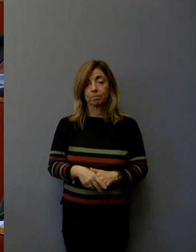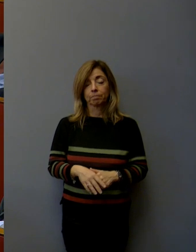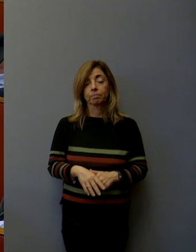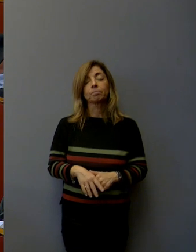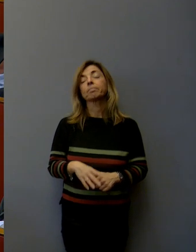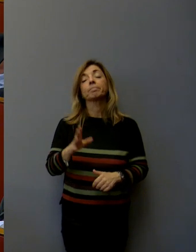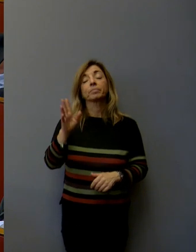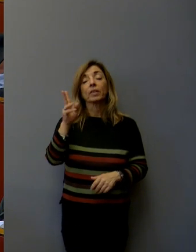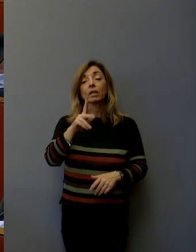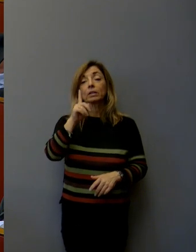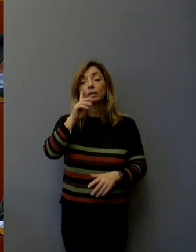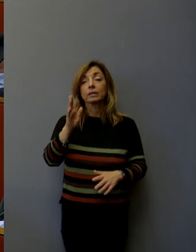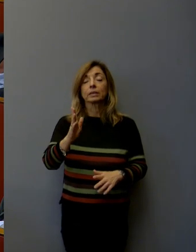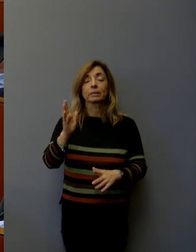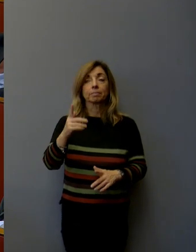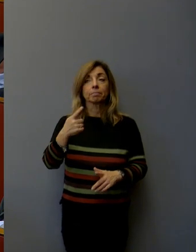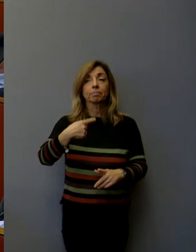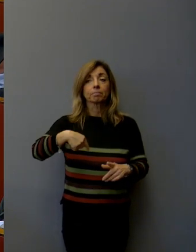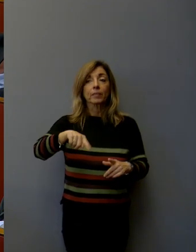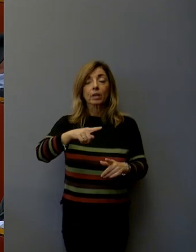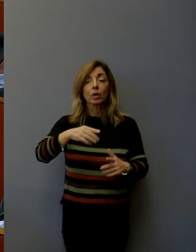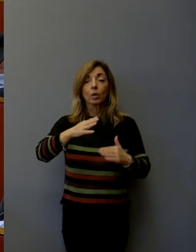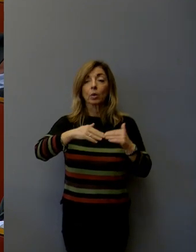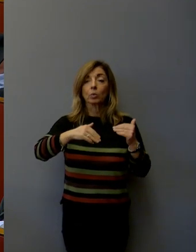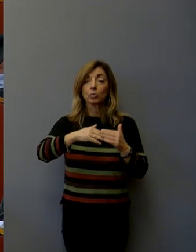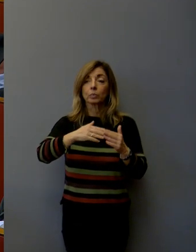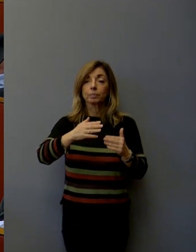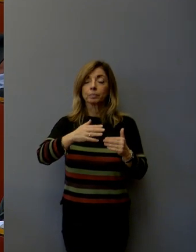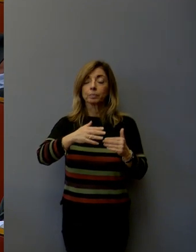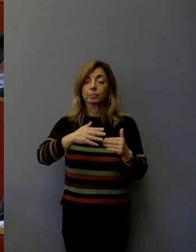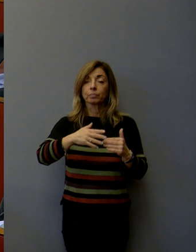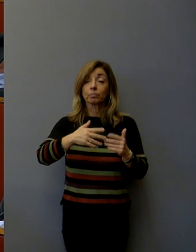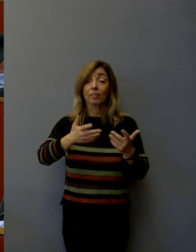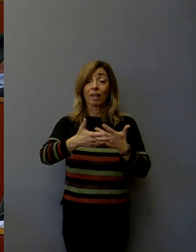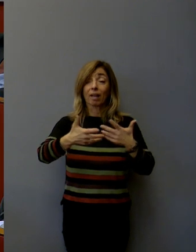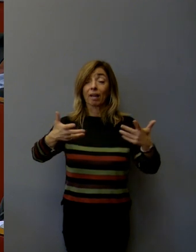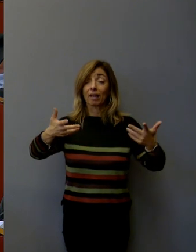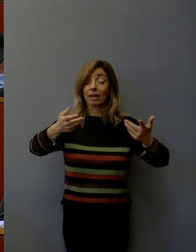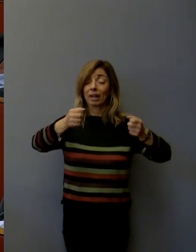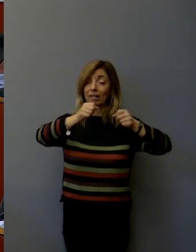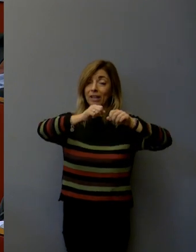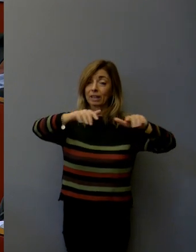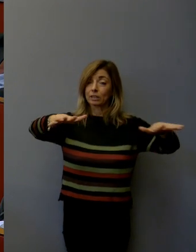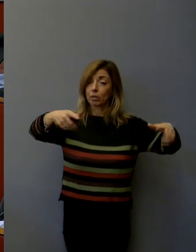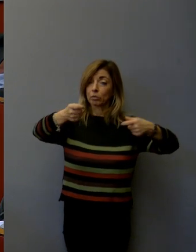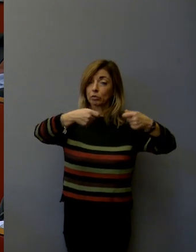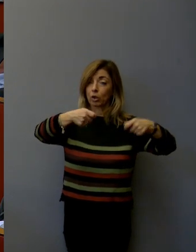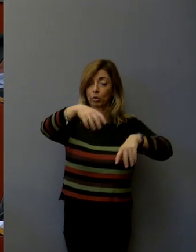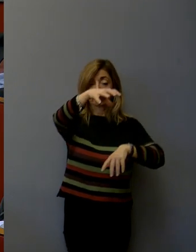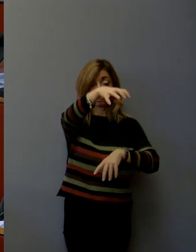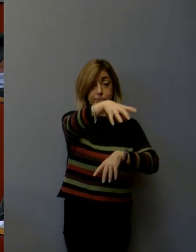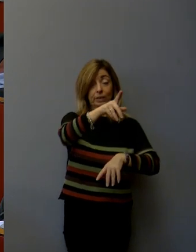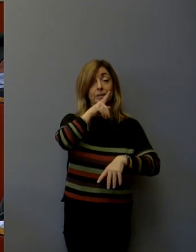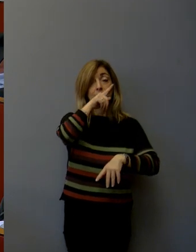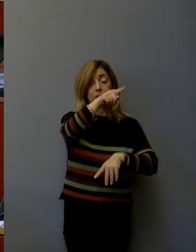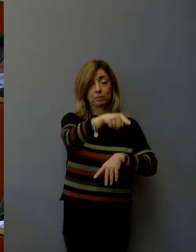Costruiamo una grande distribuzione di queste dimensioni a Sampierdarena pensare che apra Qualche